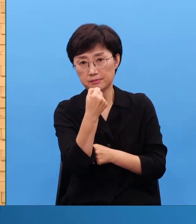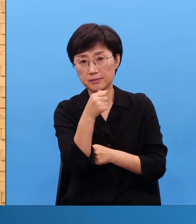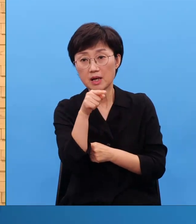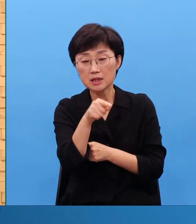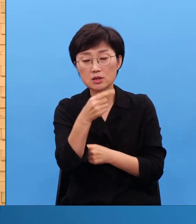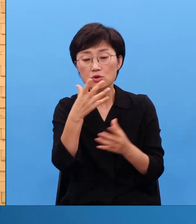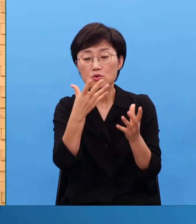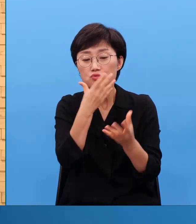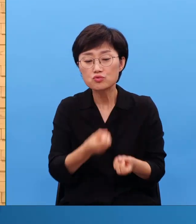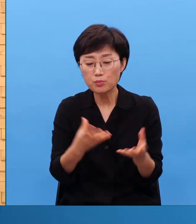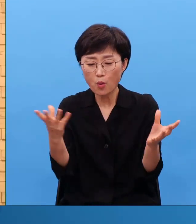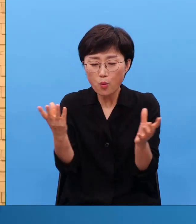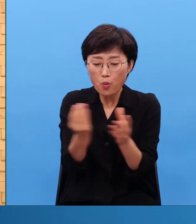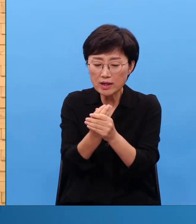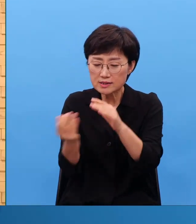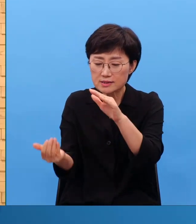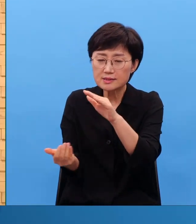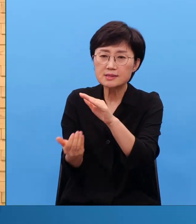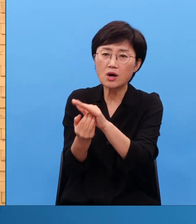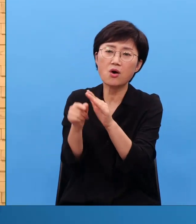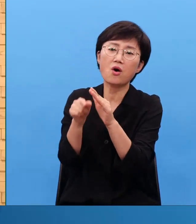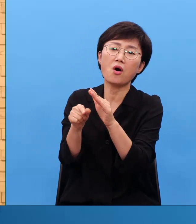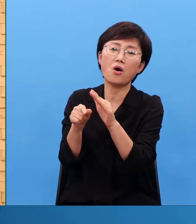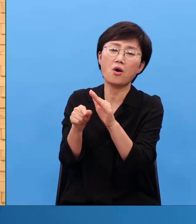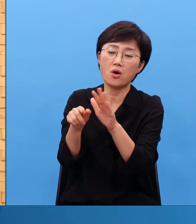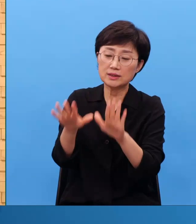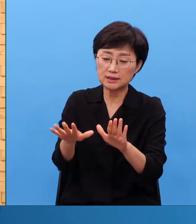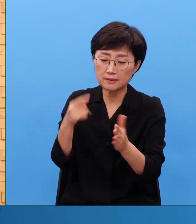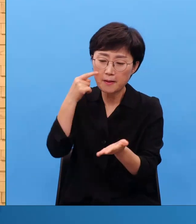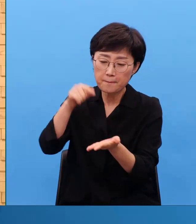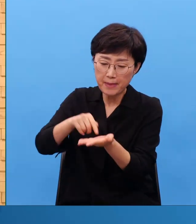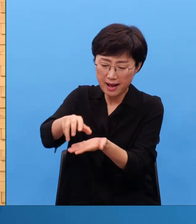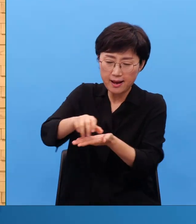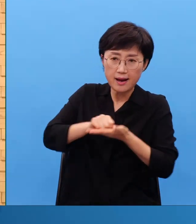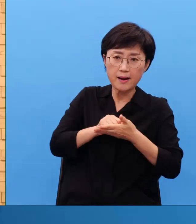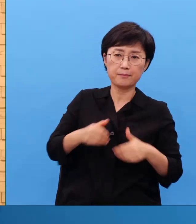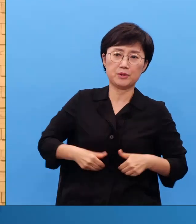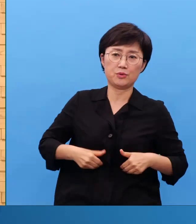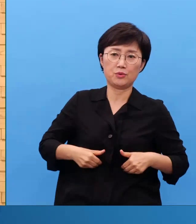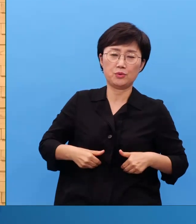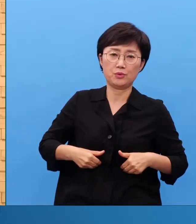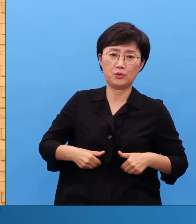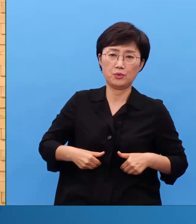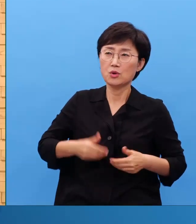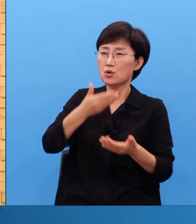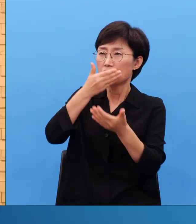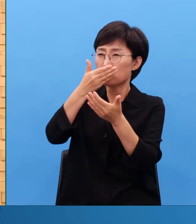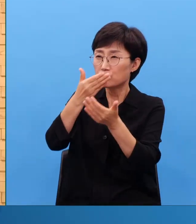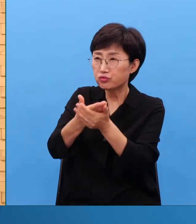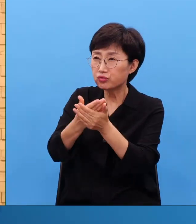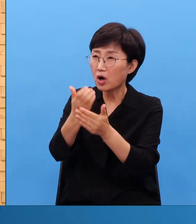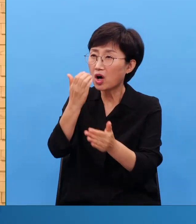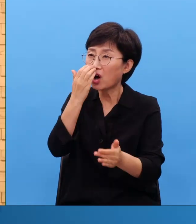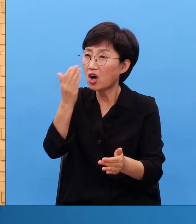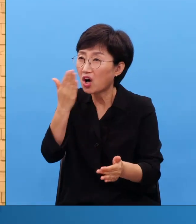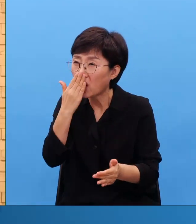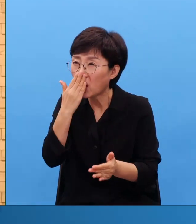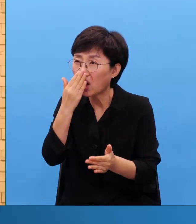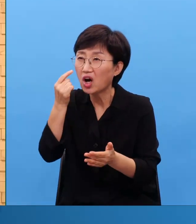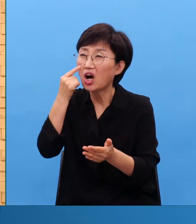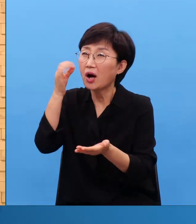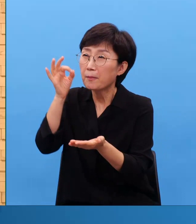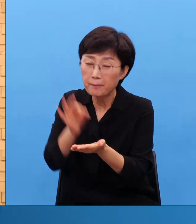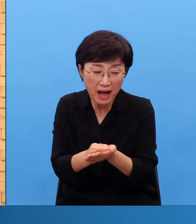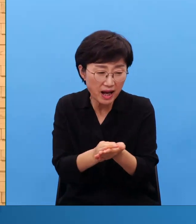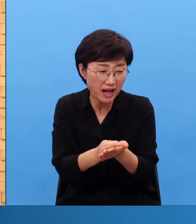completed blessing. 굉장히 중요한 기도를 놓치고 계속 육신적인 것만 하게 되죠. But we lose hold of this important prayer topic and we hold on to the